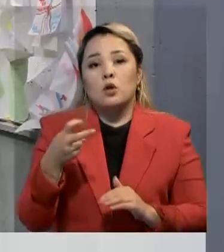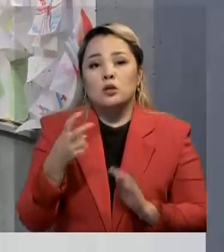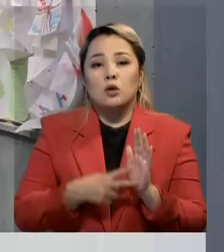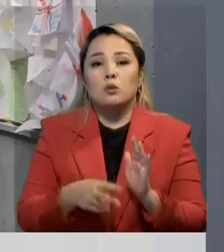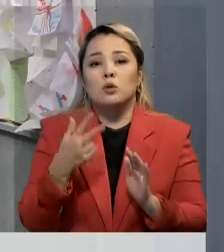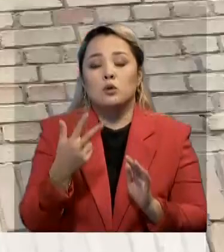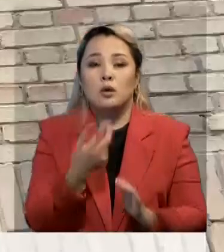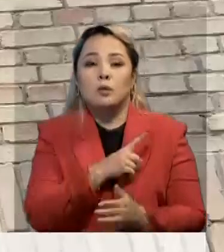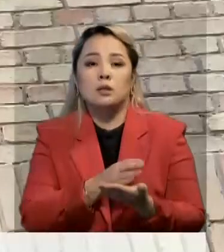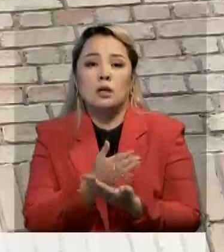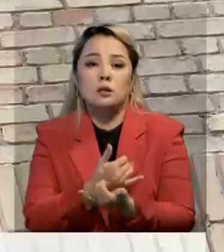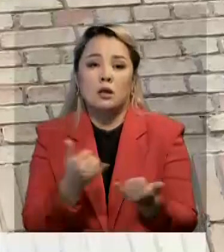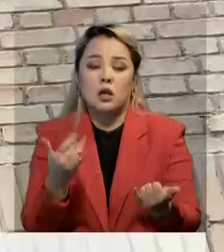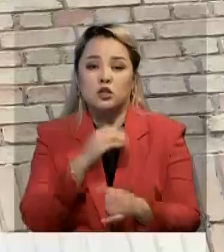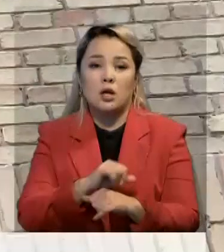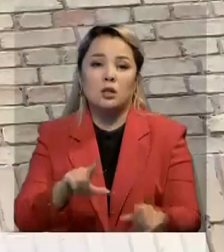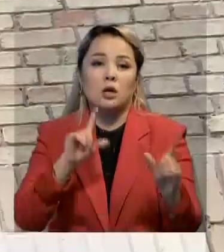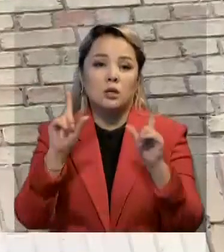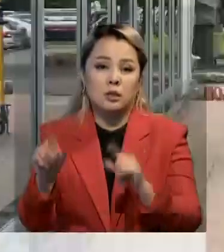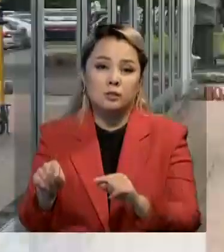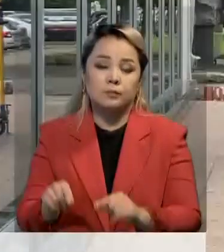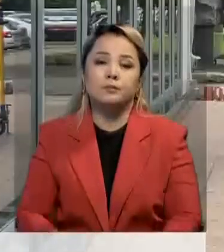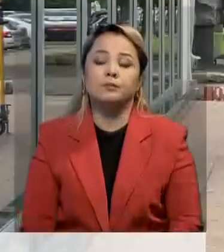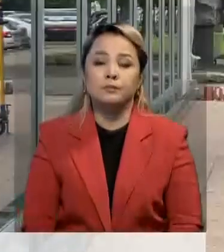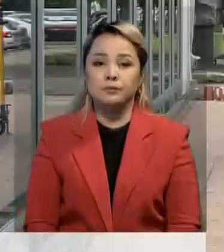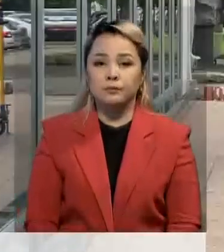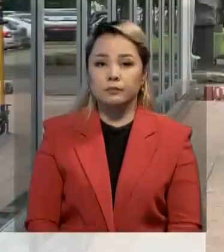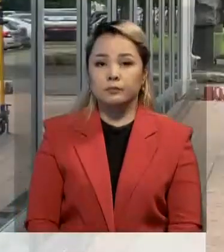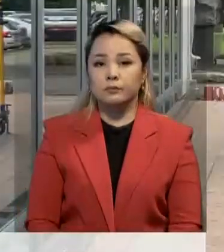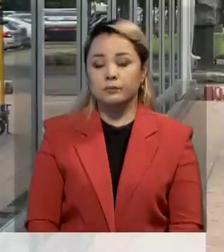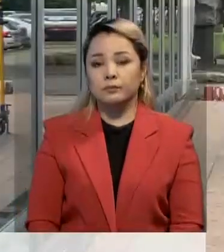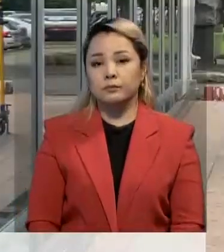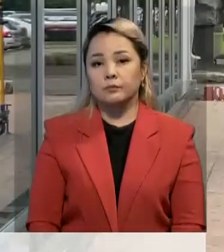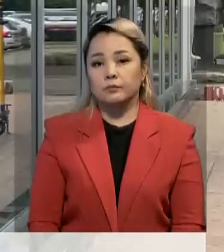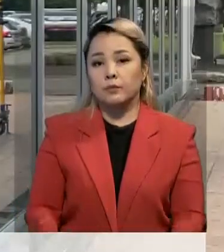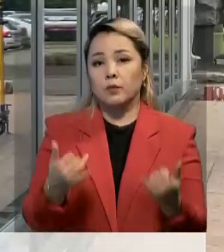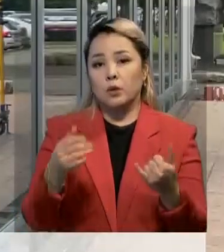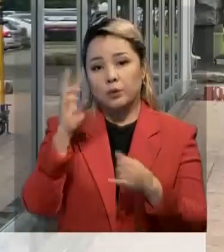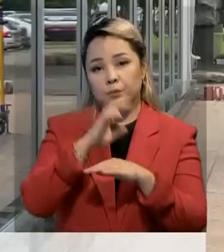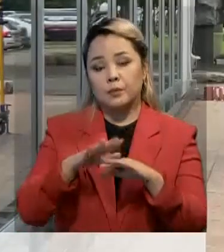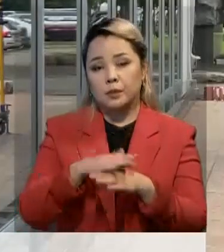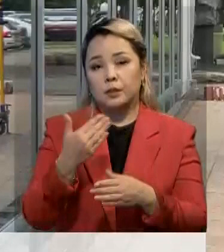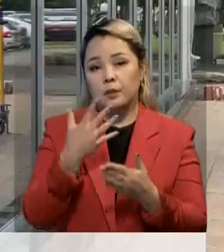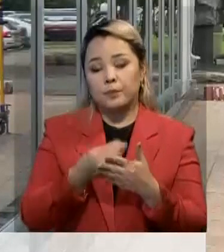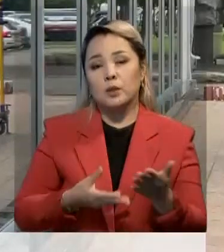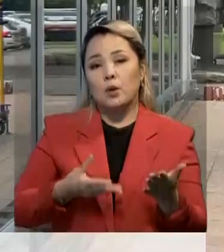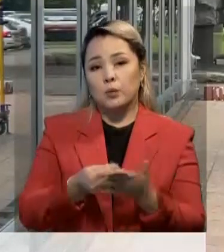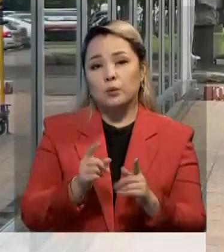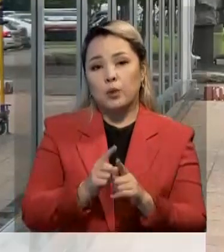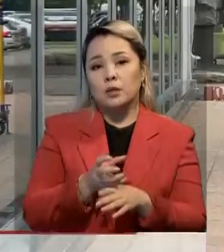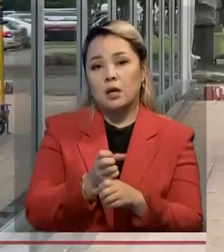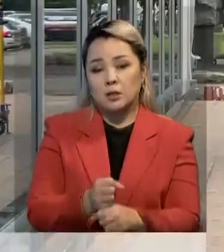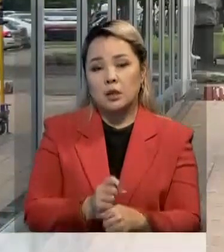2273 медициналық қызметкер шет елге кеткен. Сейчас государство ел үкіметі әлеуметтік төлемдерді қысқартуға